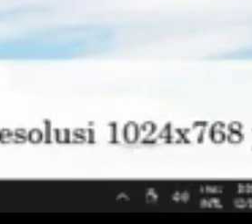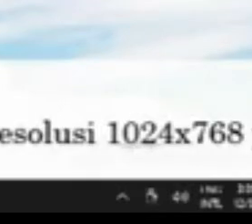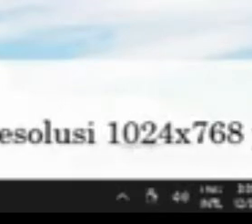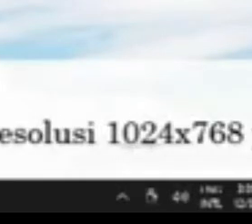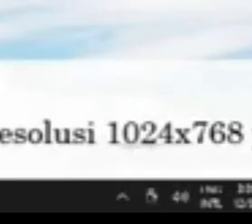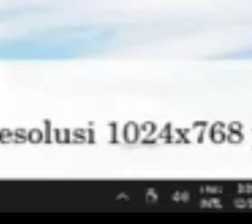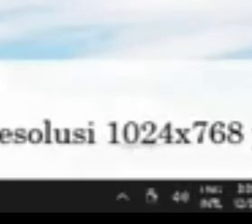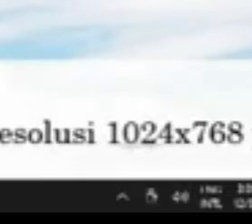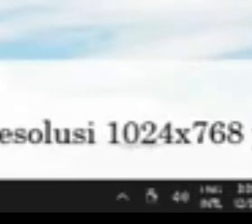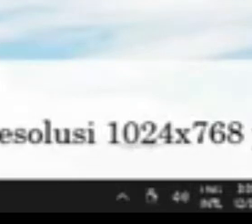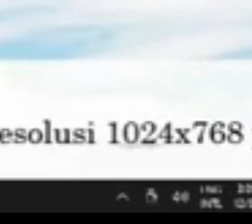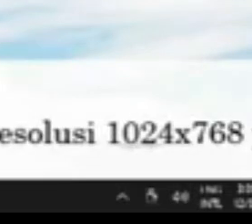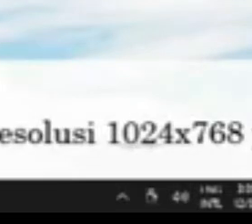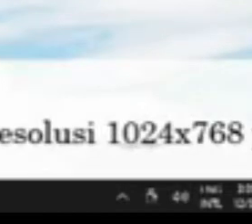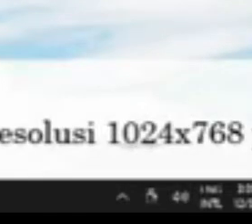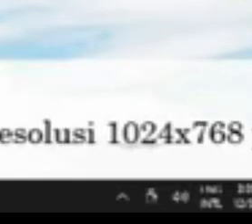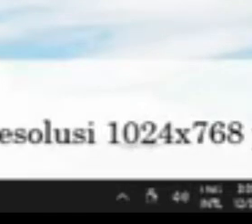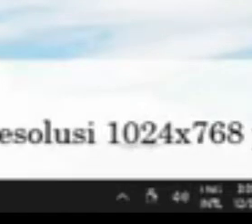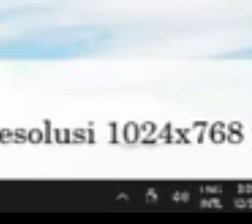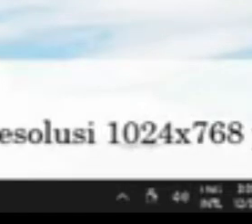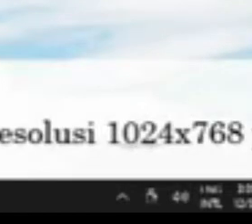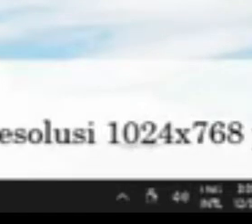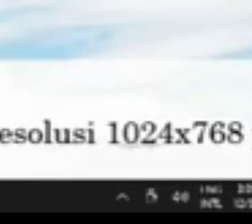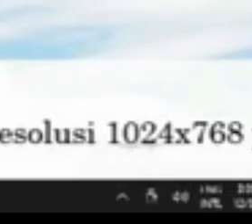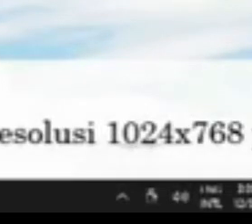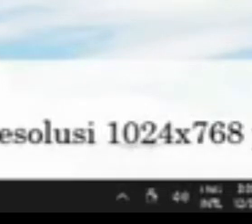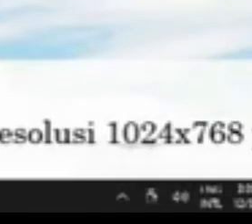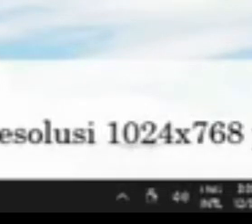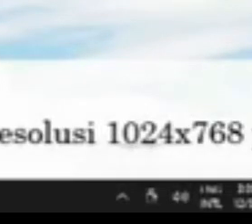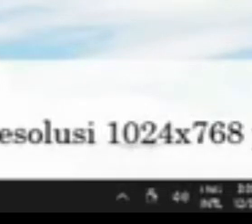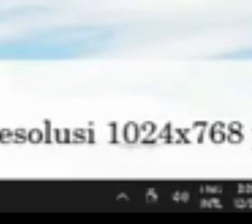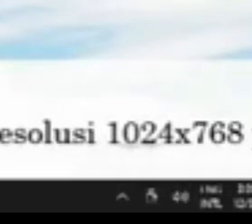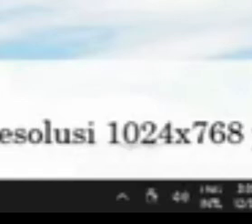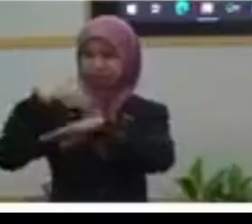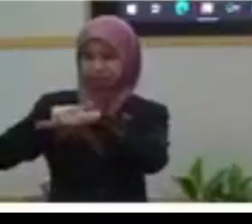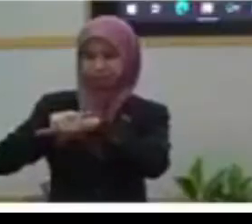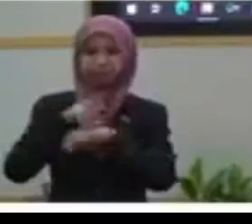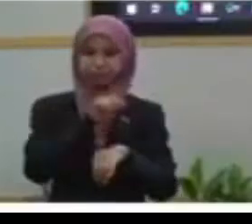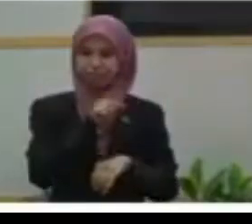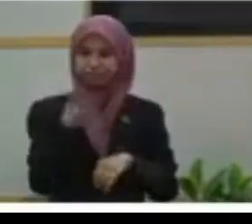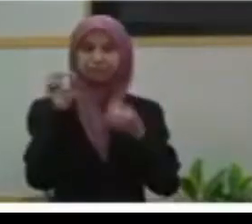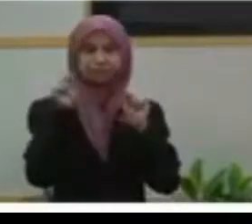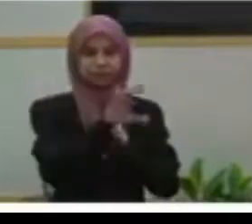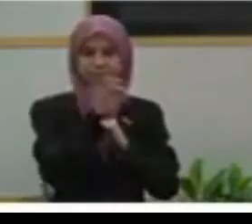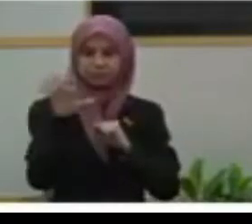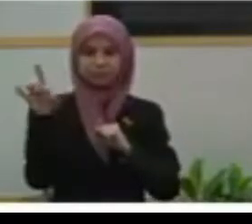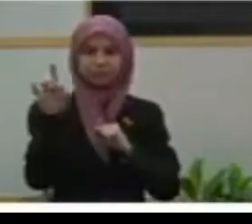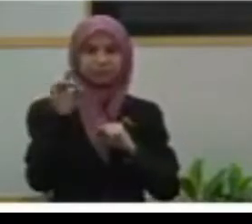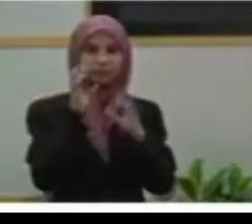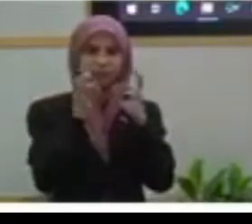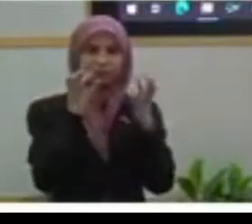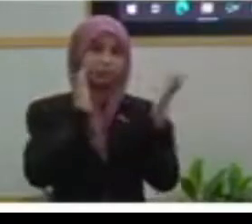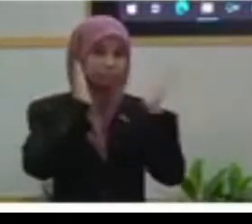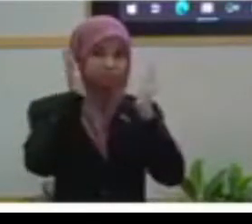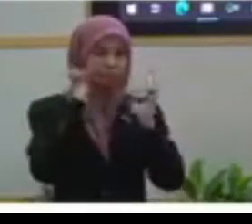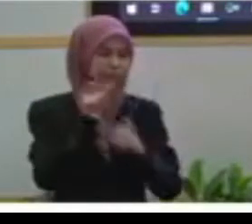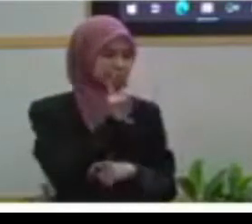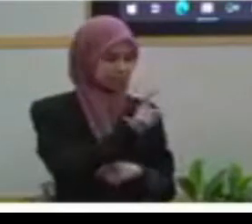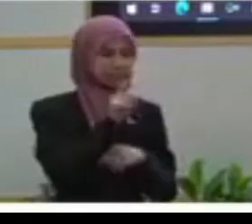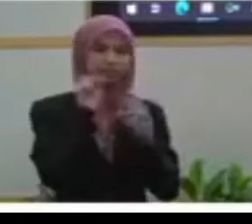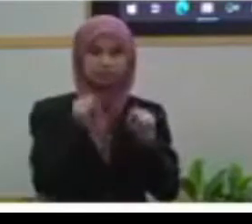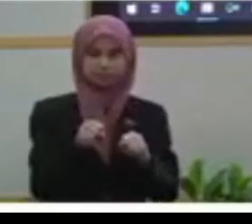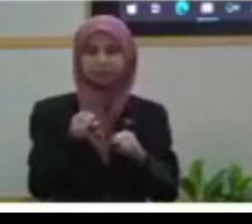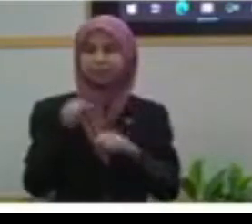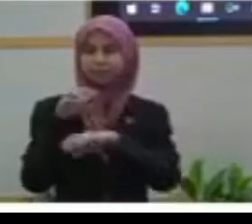macam ni, klik. Ada button bahasa Malaysia, ada button bahasa Inggeris. Ini untuk bahasa. Tetapi ada